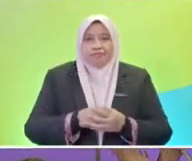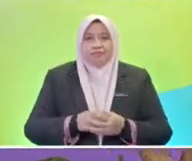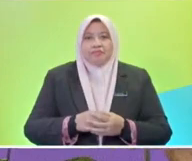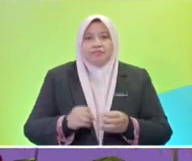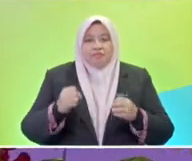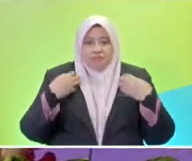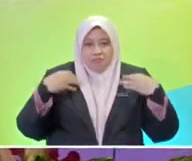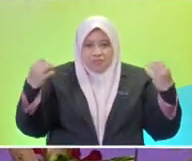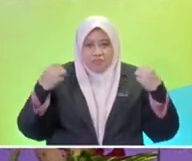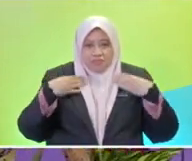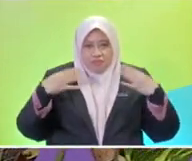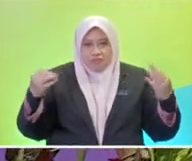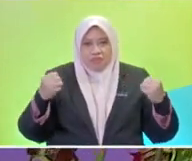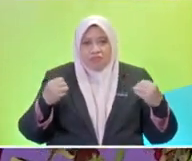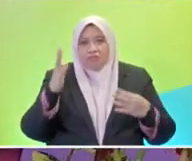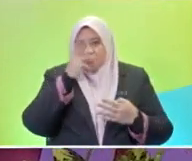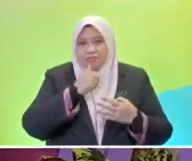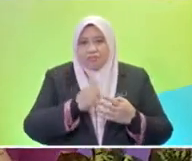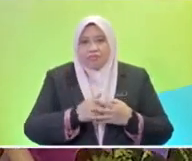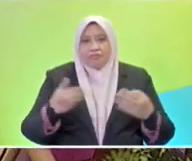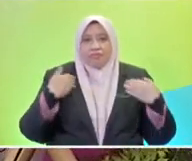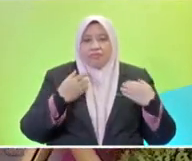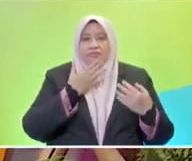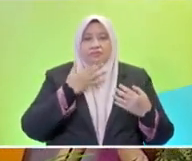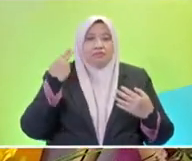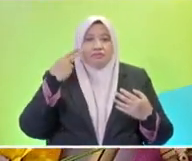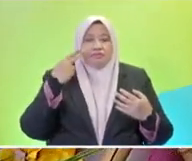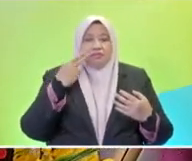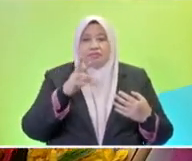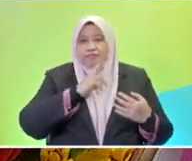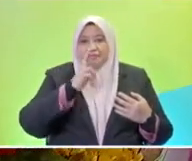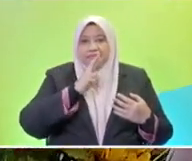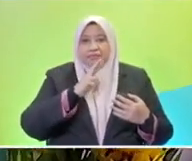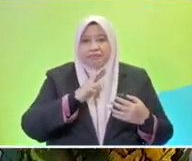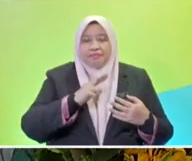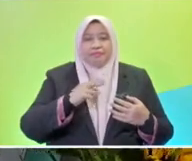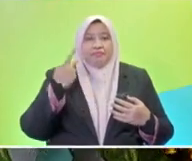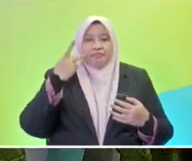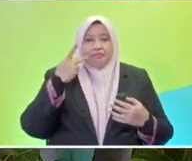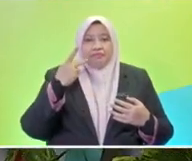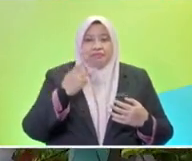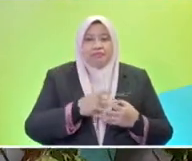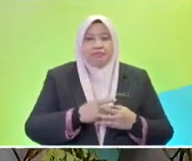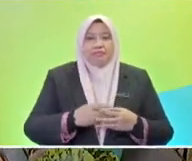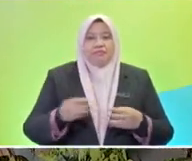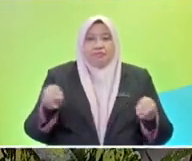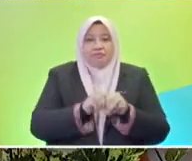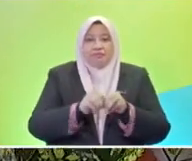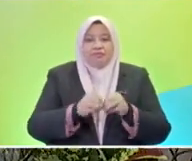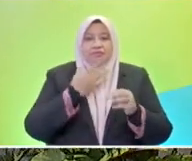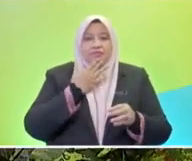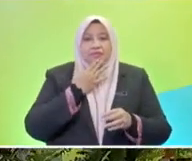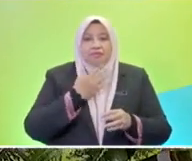tak? Subur cikgu. Cantik tak? Cantik, ada warna hijau, warna merah, warna kuning. Ui, macam-macamlah